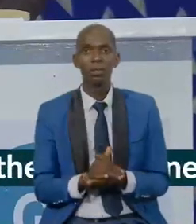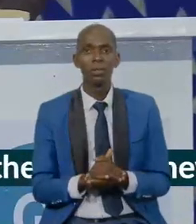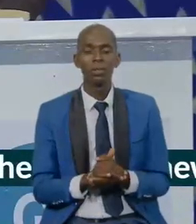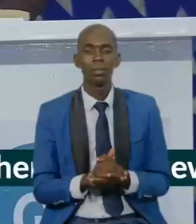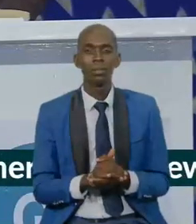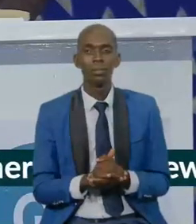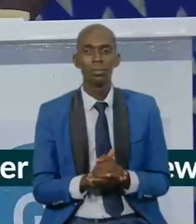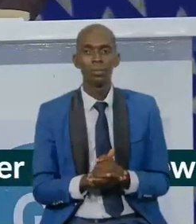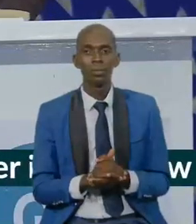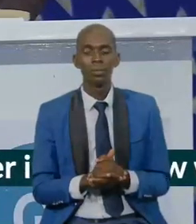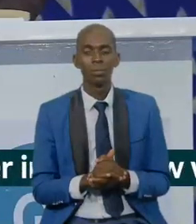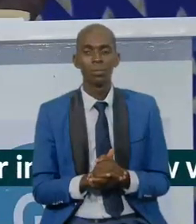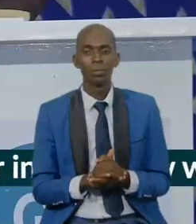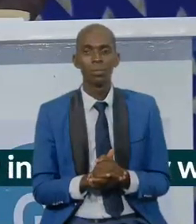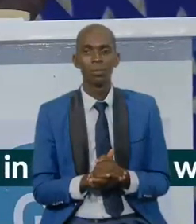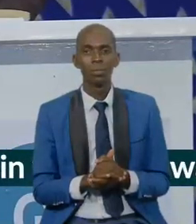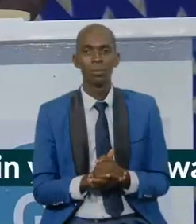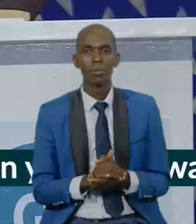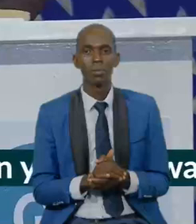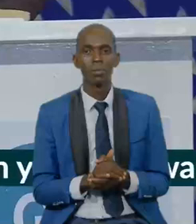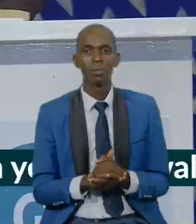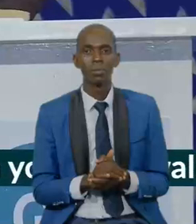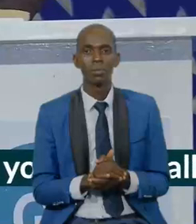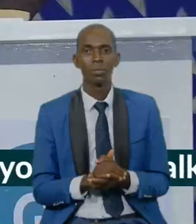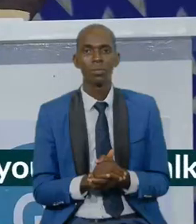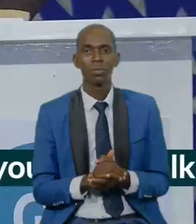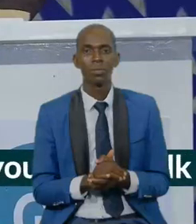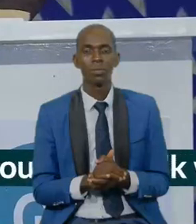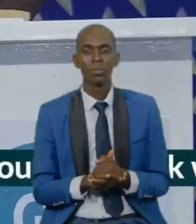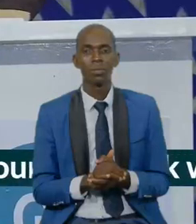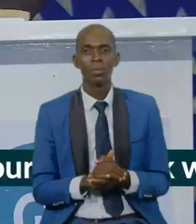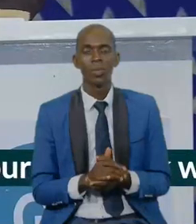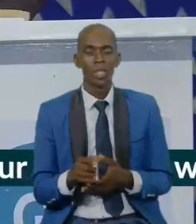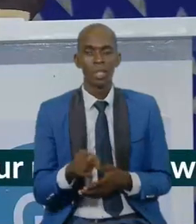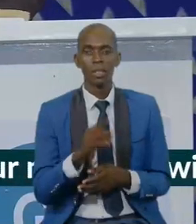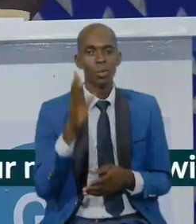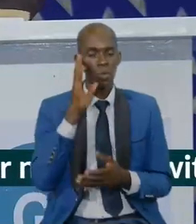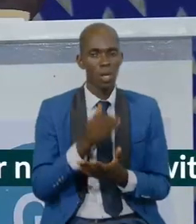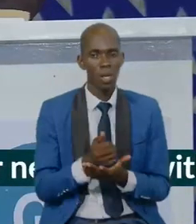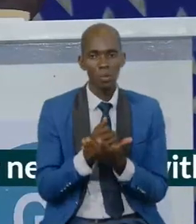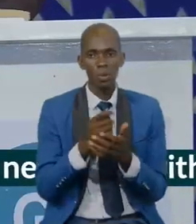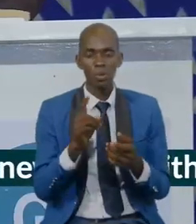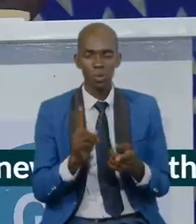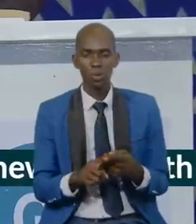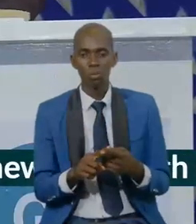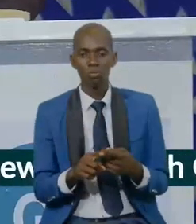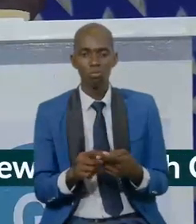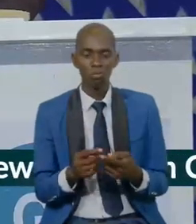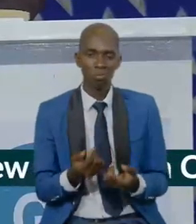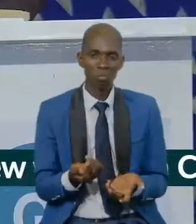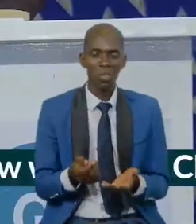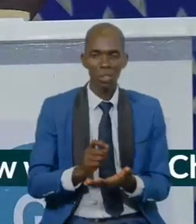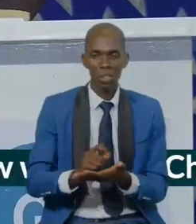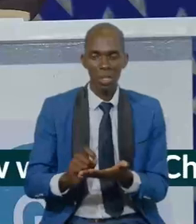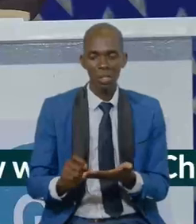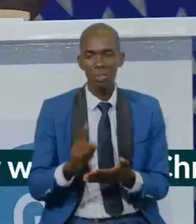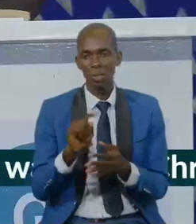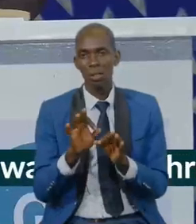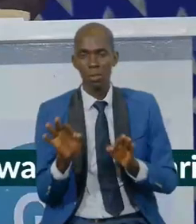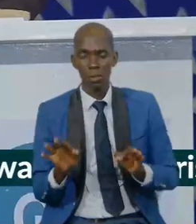inscrire sur une fiche que vous allez remplir. Les conseillers vont vous donner des fiches à remplir. S'il vous